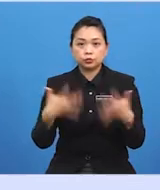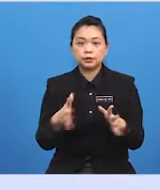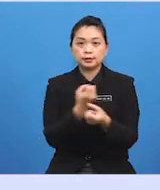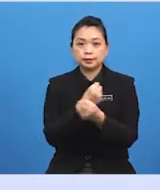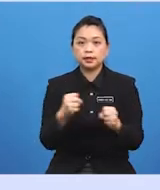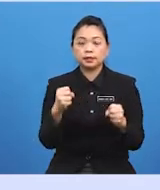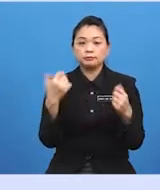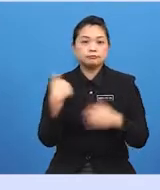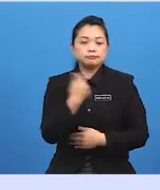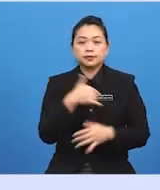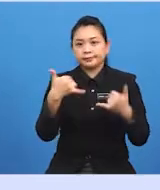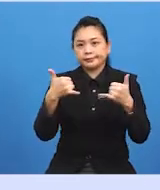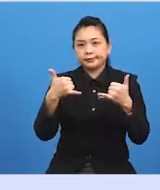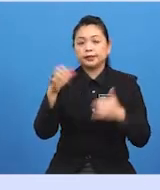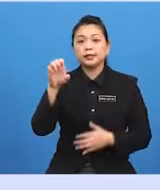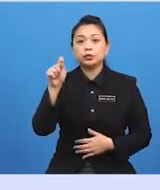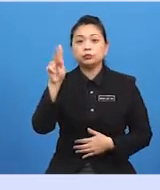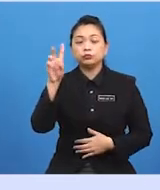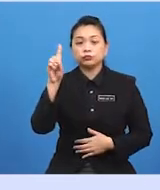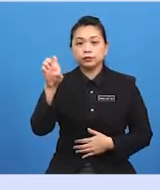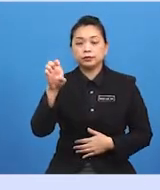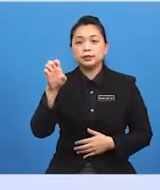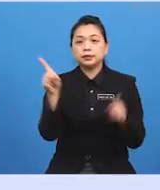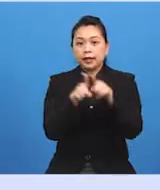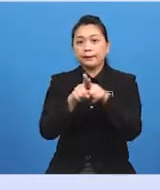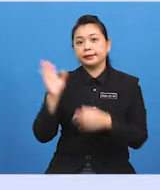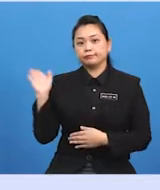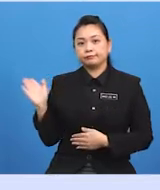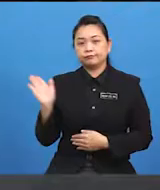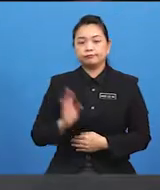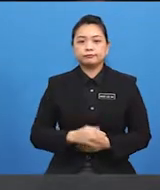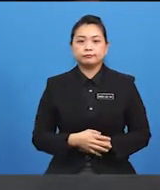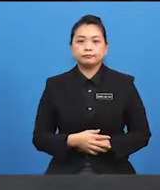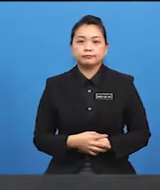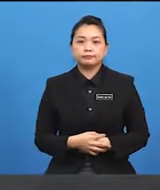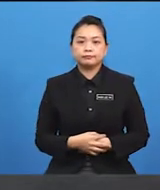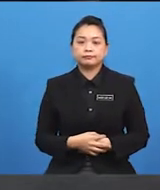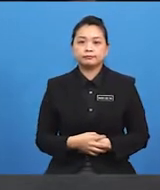bersedia, mari kita mainkan etude makam kod ini bersama-sama Haziq.